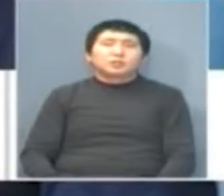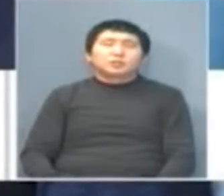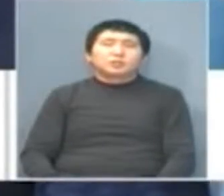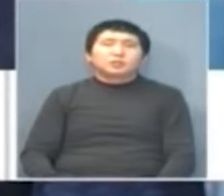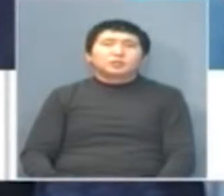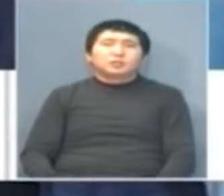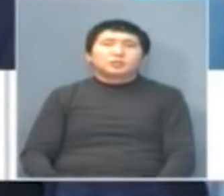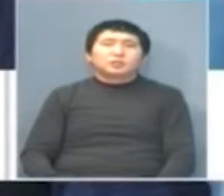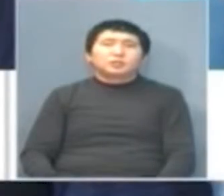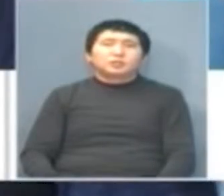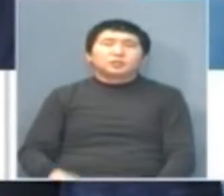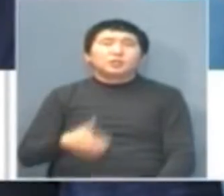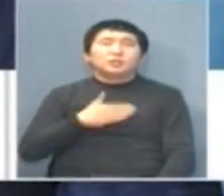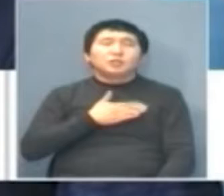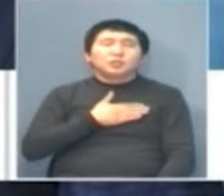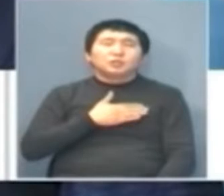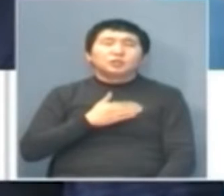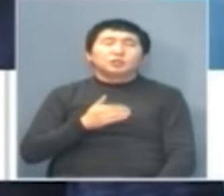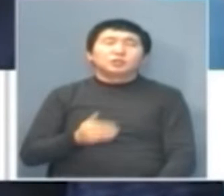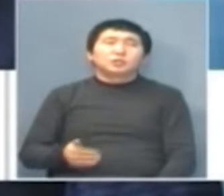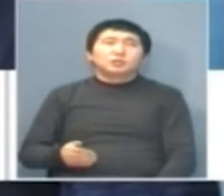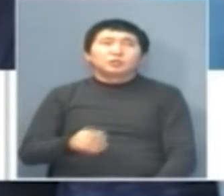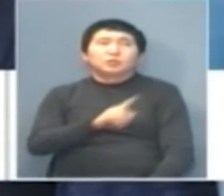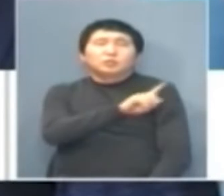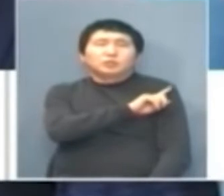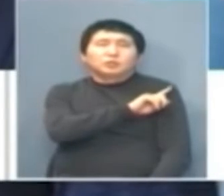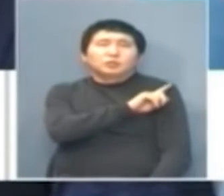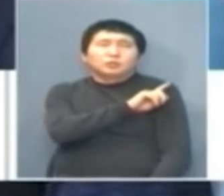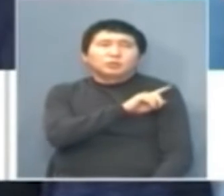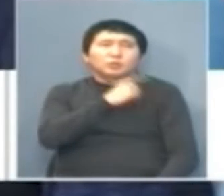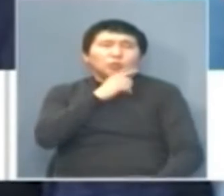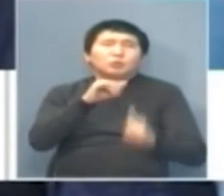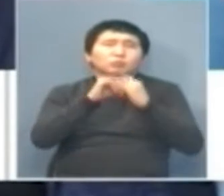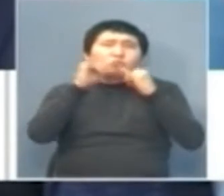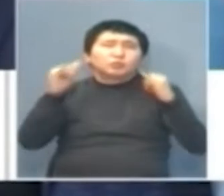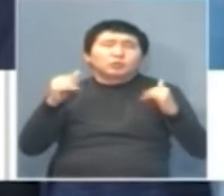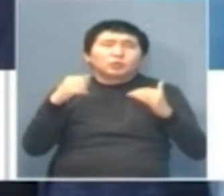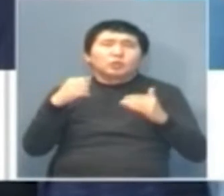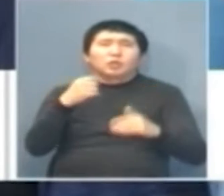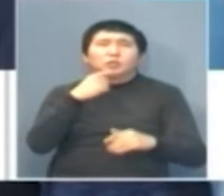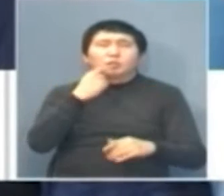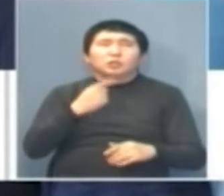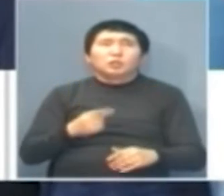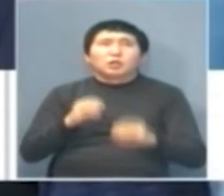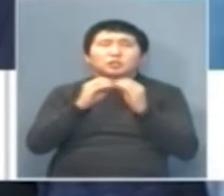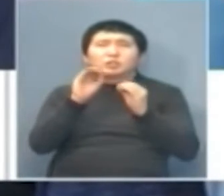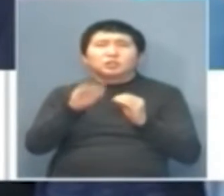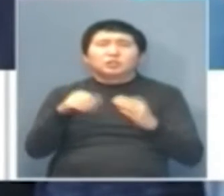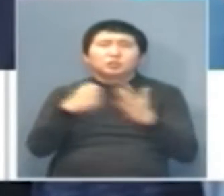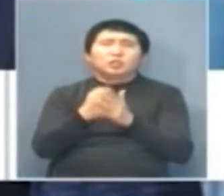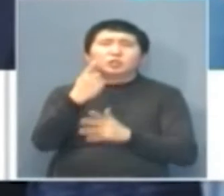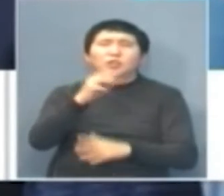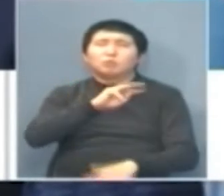Наша мощность уже увеличилась с 10 миллионов личинок до 100 миллионов личинок